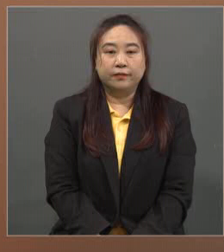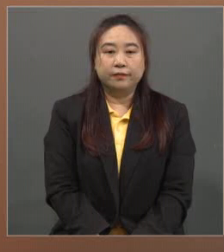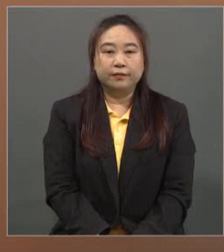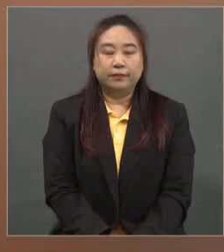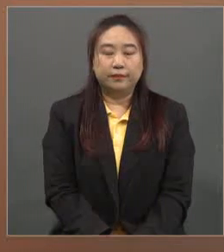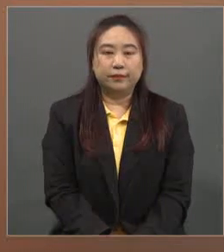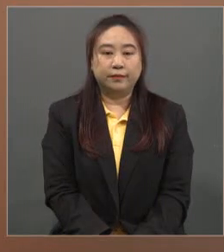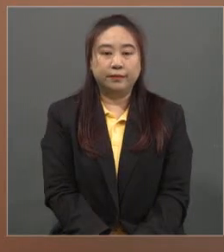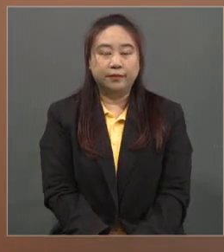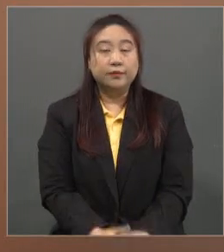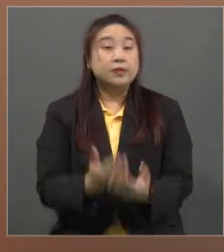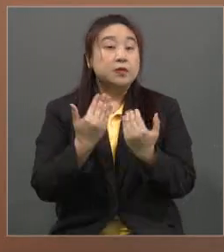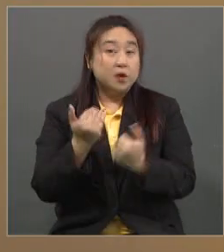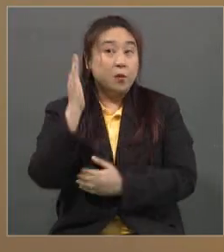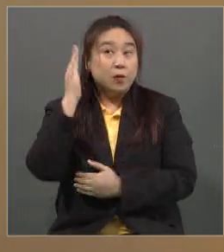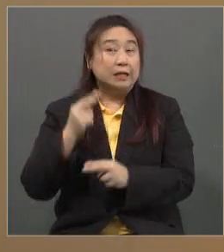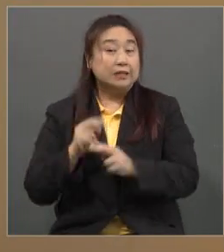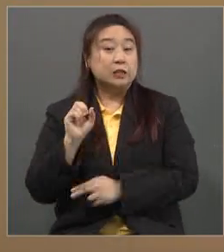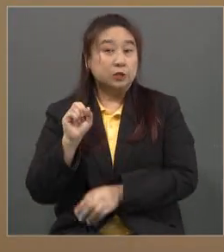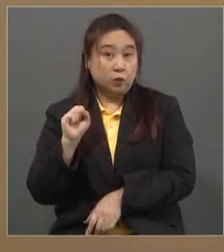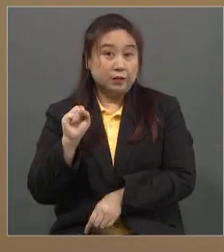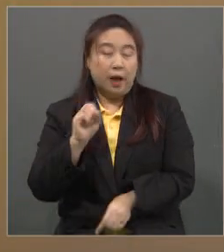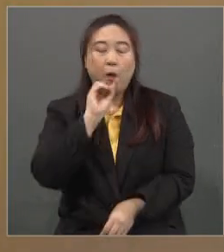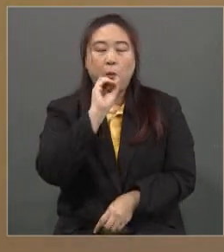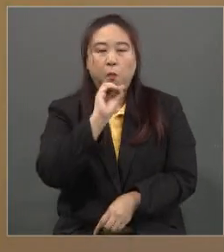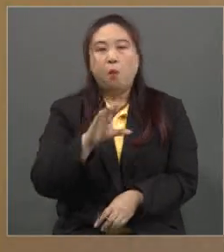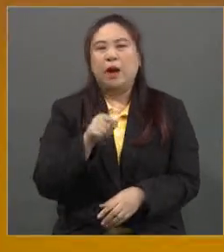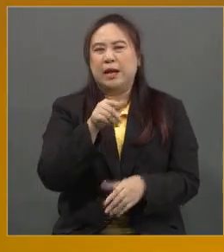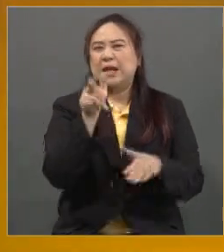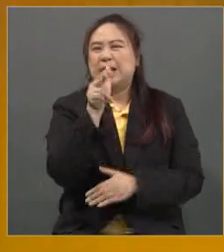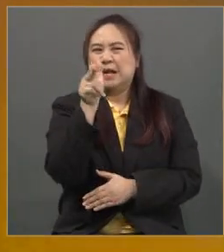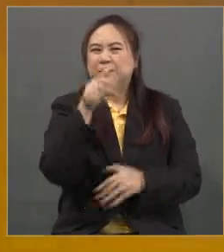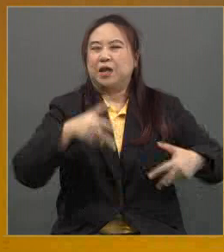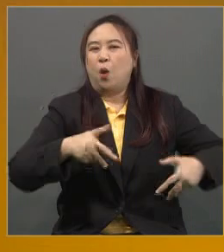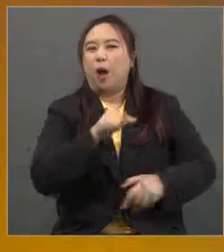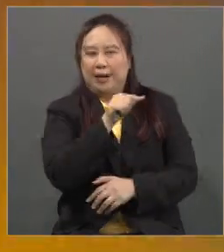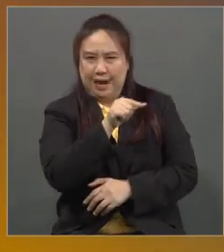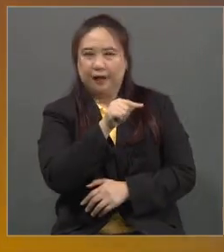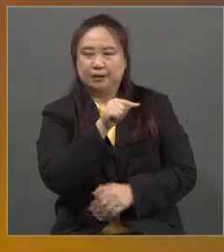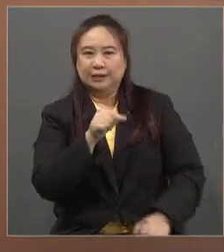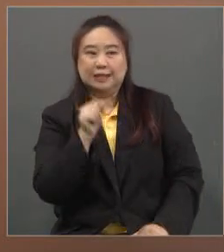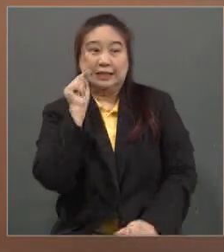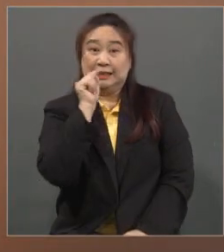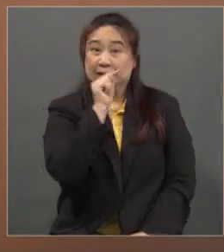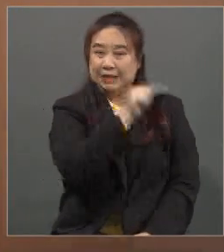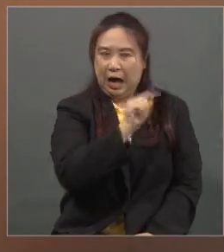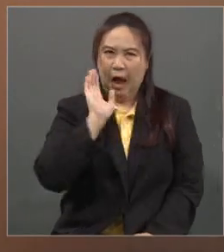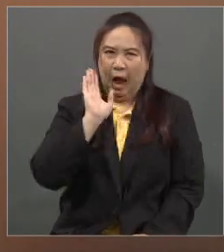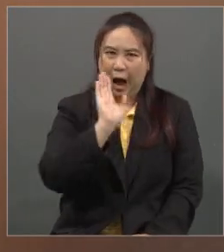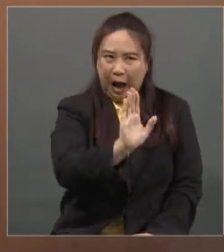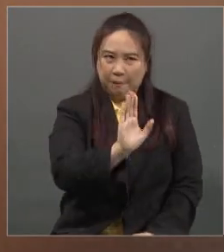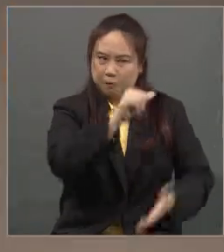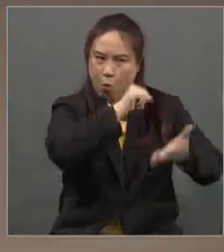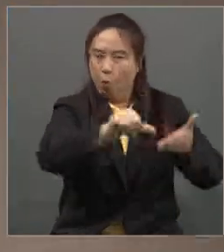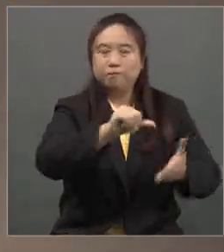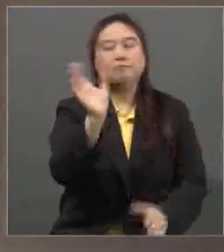นอกจากนี้นะครับทางคุณสุทธิยายังยืนยันด้วยนะครับว่าในกรณีของคลิปเนี่ยไม่ได้มีการสั่งให้หรือสั่งห้ามนะครับให้ลบคลิปดังก